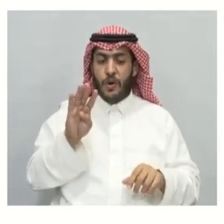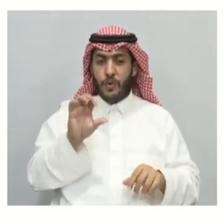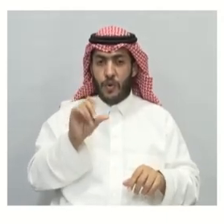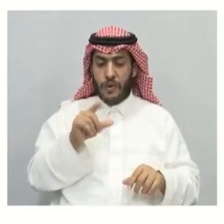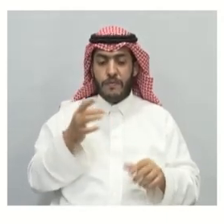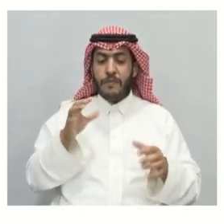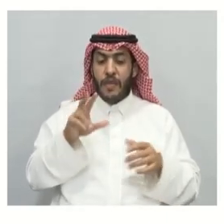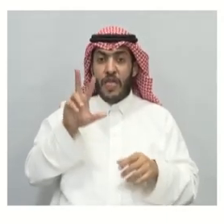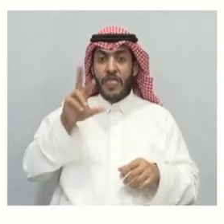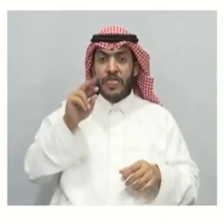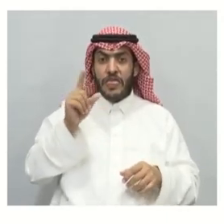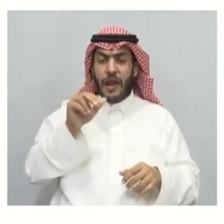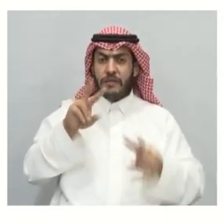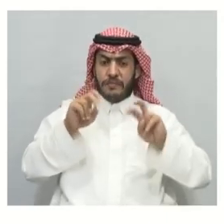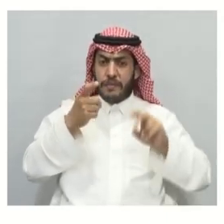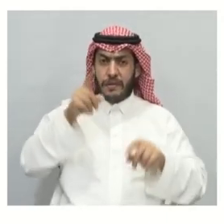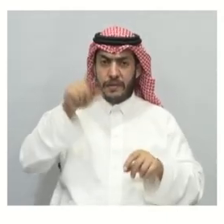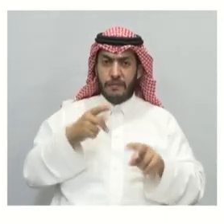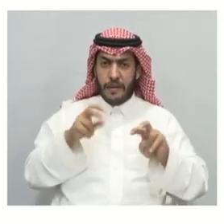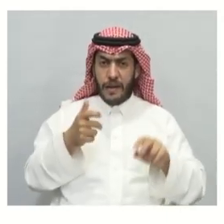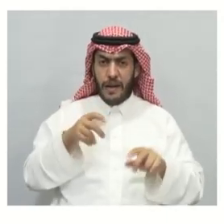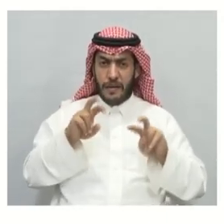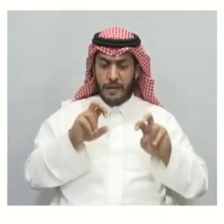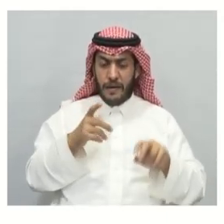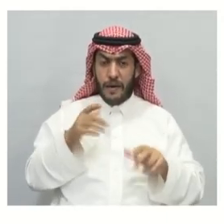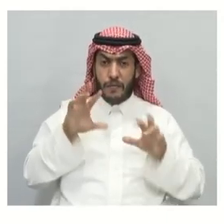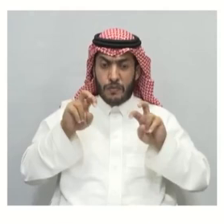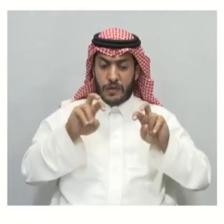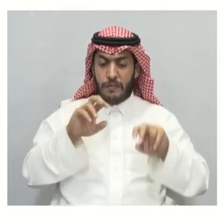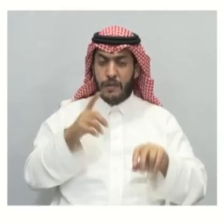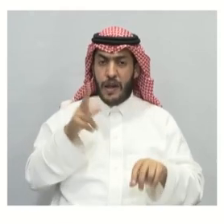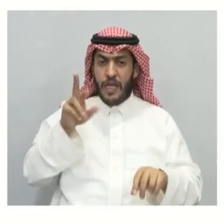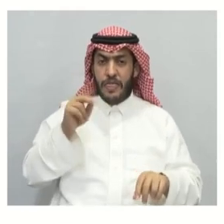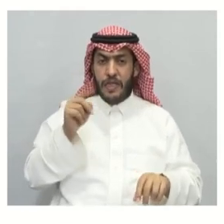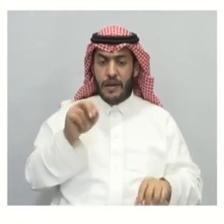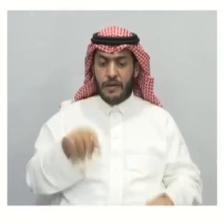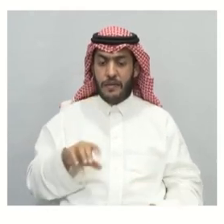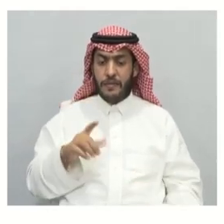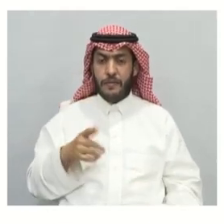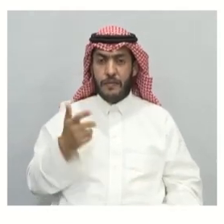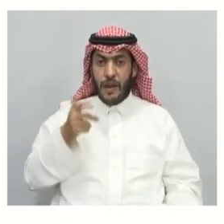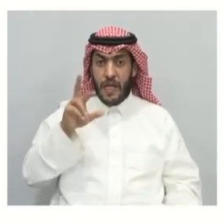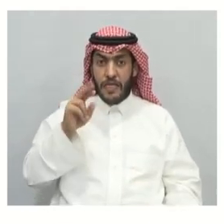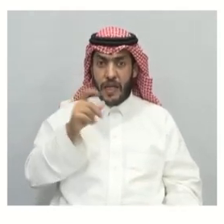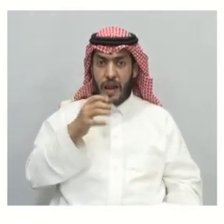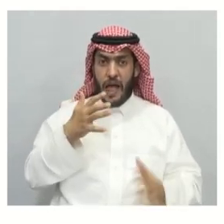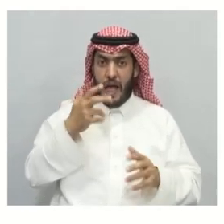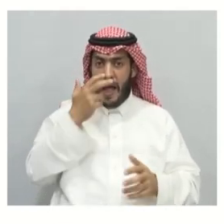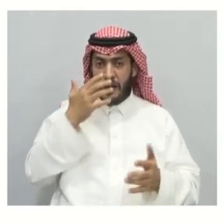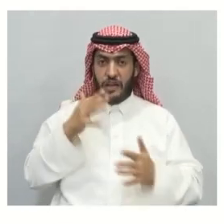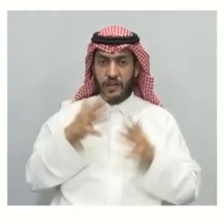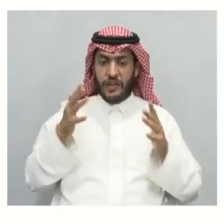بالذره مين مكتشف الذره من الاربعه اللي موجود عندي على اليمين مكتشف الذره هو مين يا شباب اللي هي النظريه الذريه الحديثه مين هو اللي